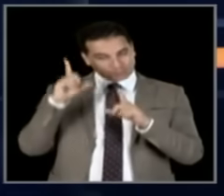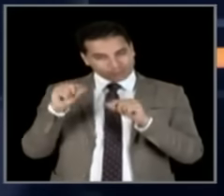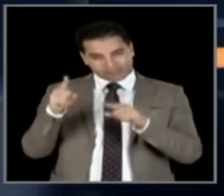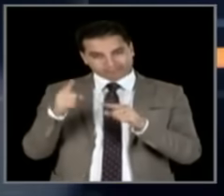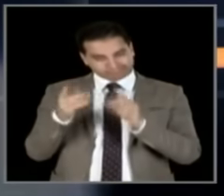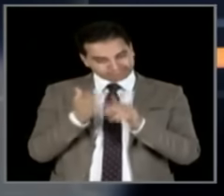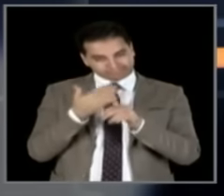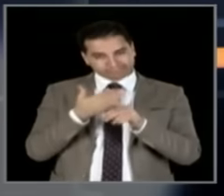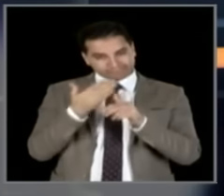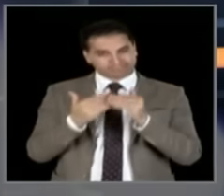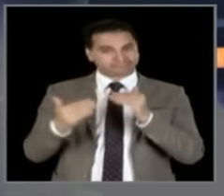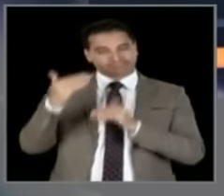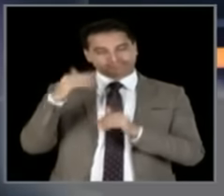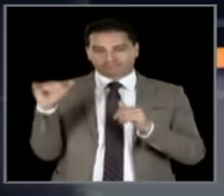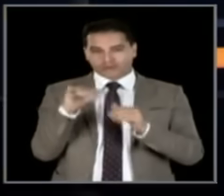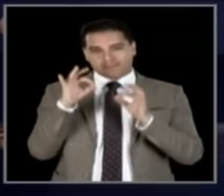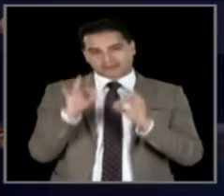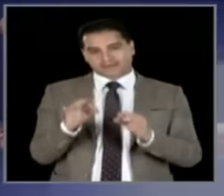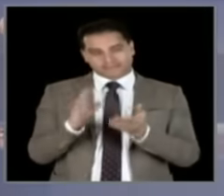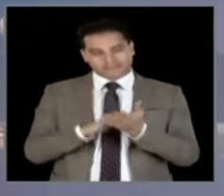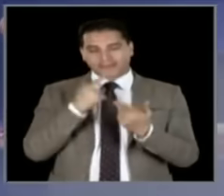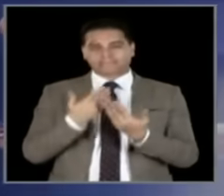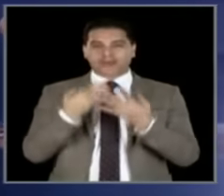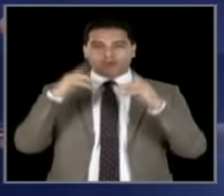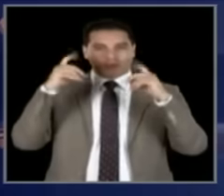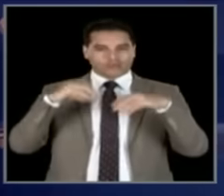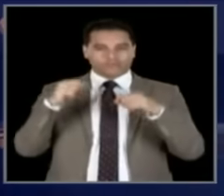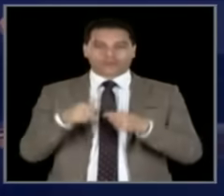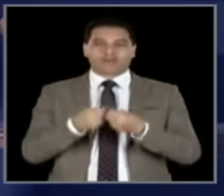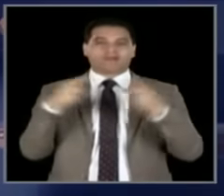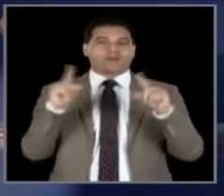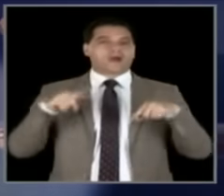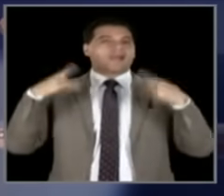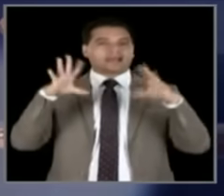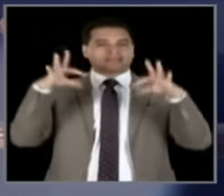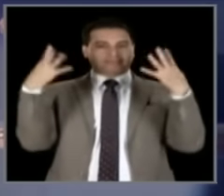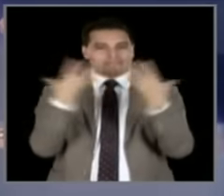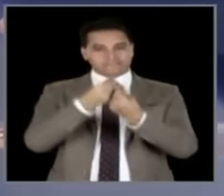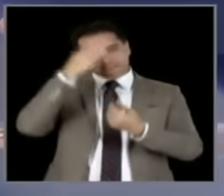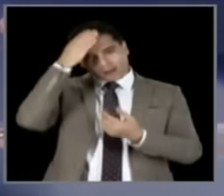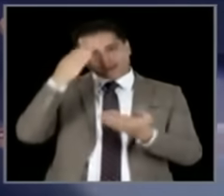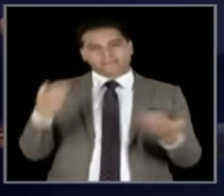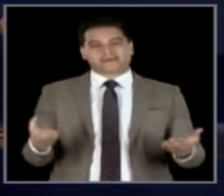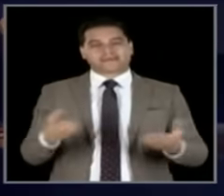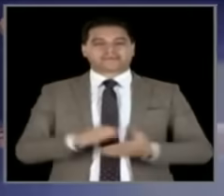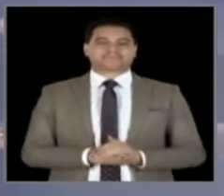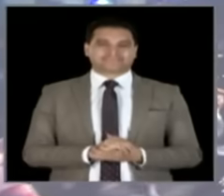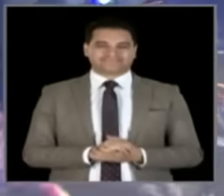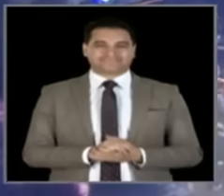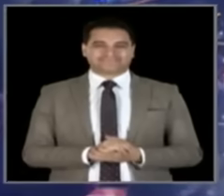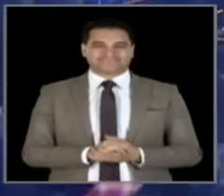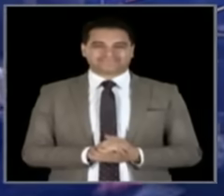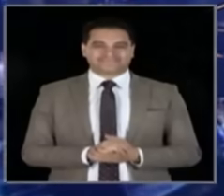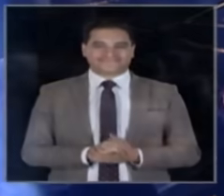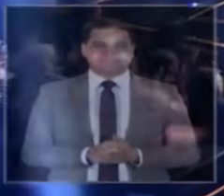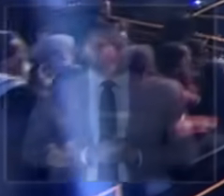ترجعوا لمستواكم ودي أهم حاجة. أتمنى لكم كل التوفيق وإلى اللقاء وحلقة جديدة مع العباقرة.